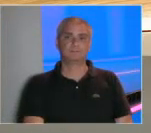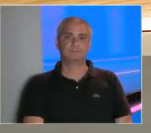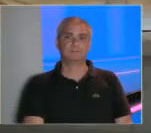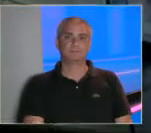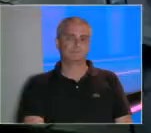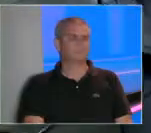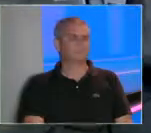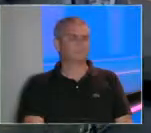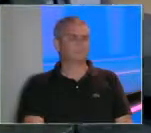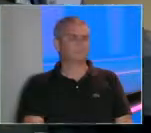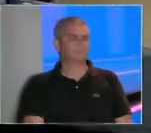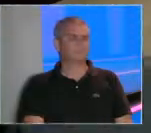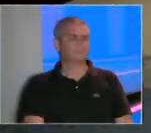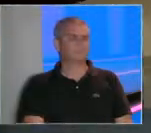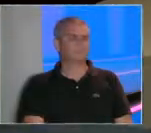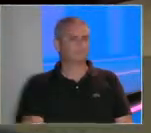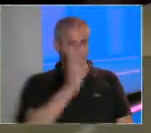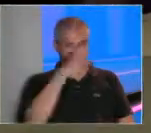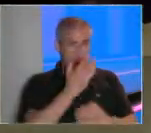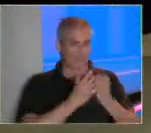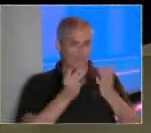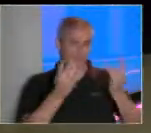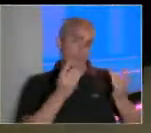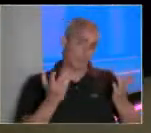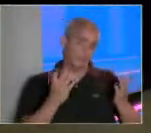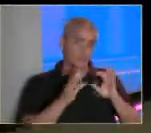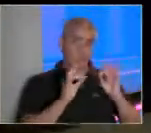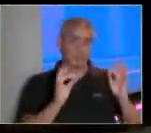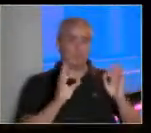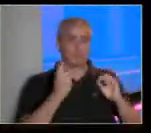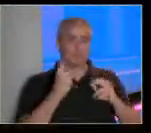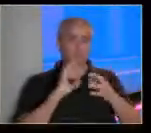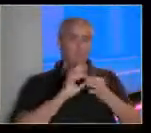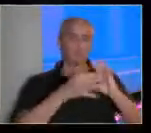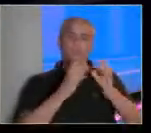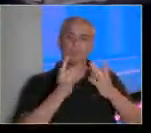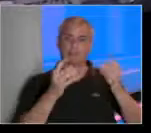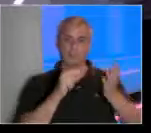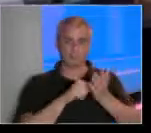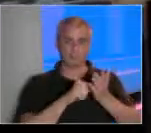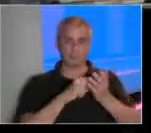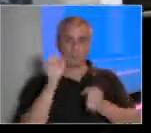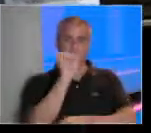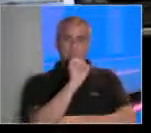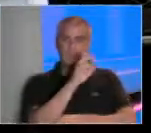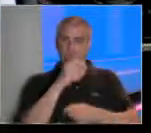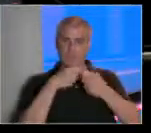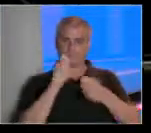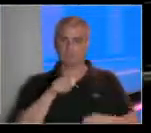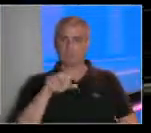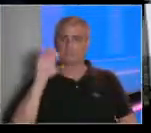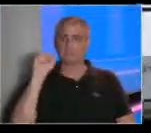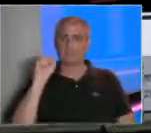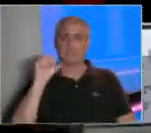ככה. למיטב הבנתי, גם חלק מההדבקה התחילה גם, או משהו משרשרת ההדבקה מאותו נהג של חבר הכנסת סמי אבו